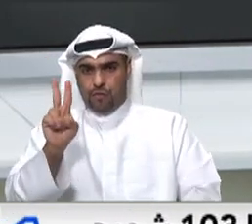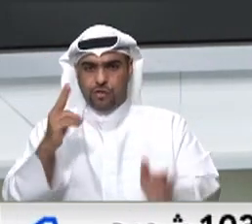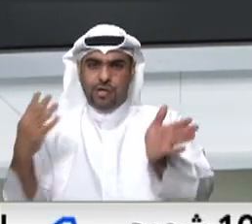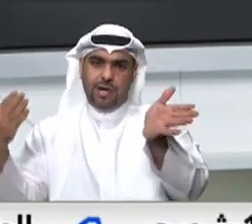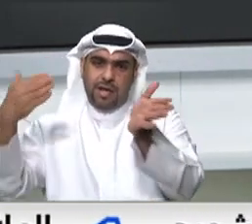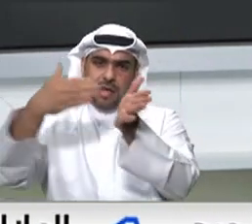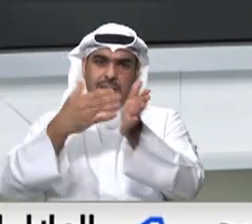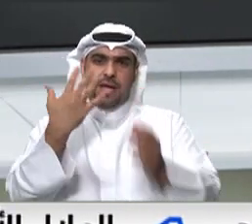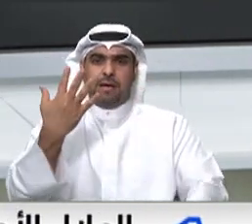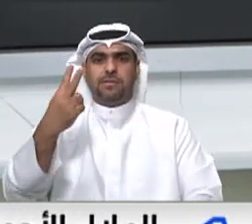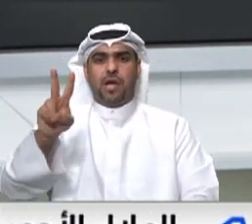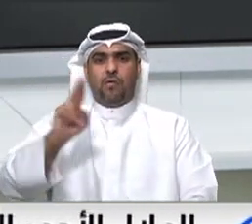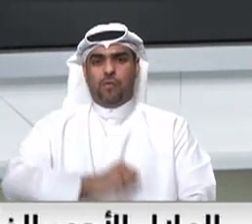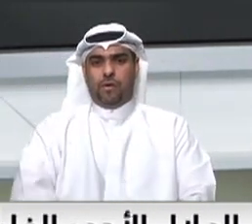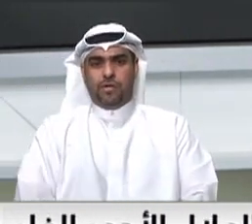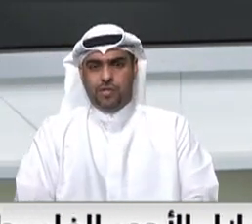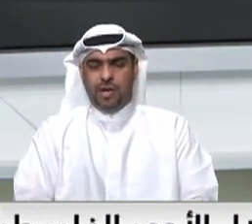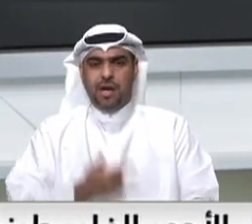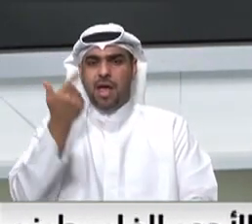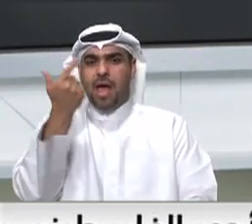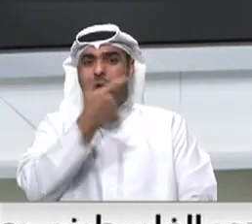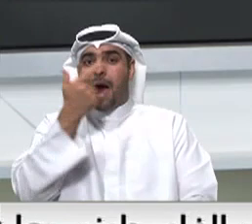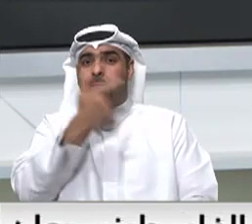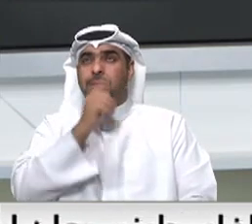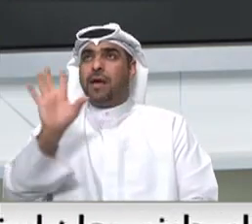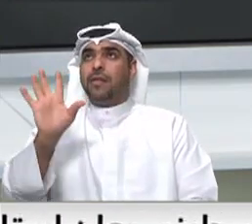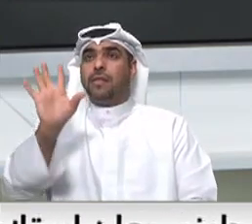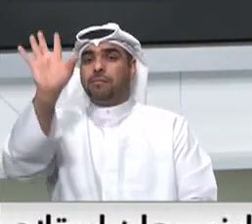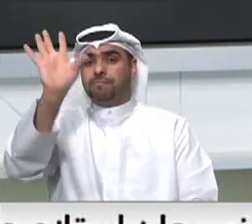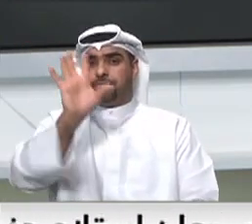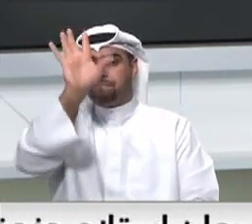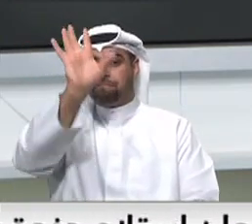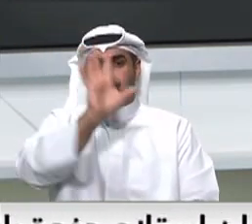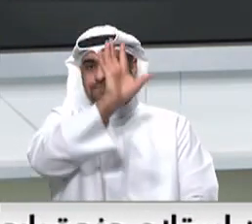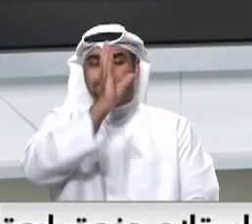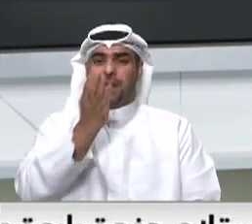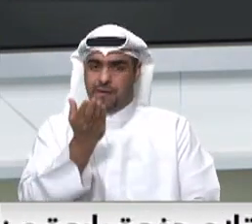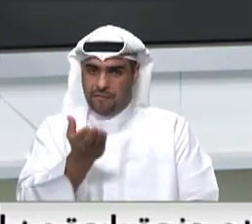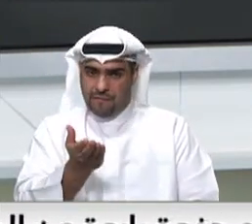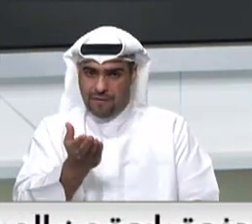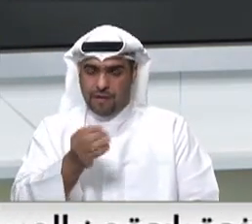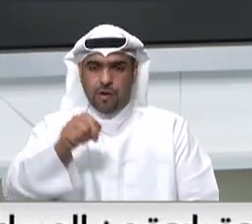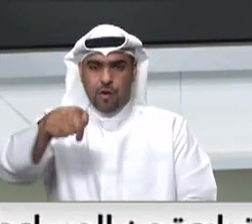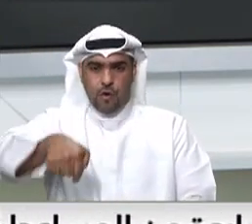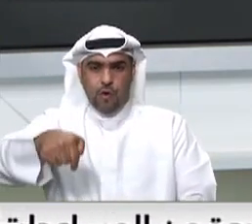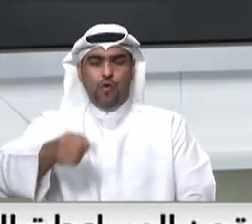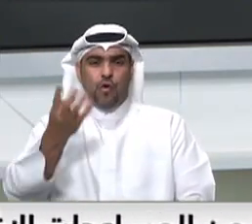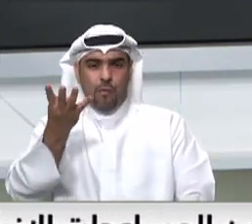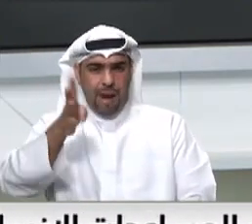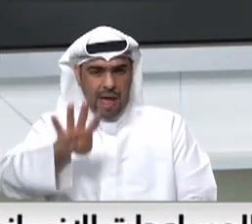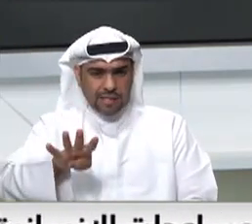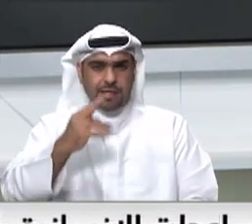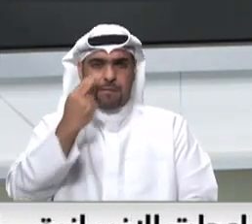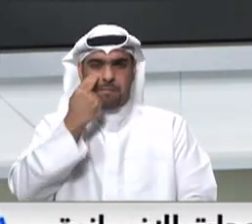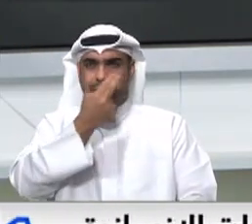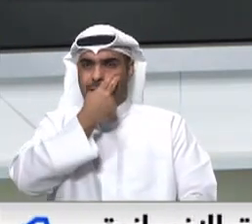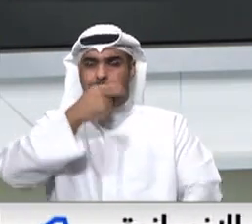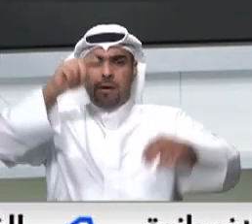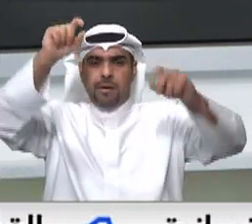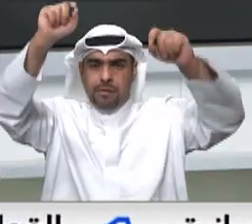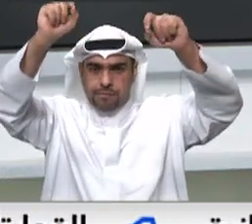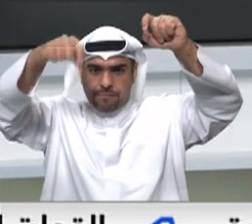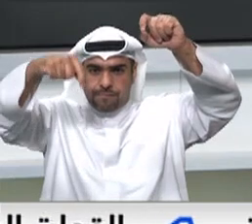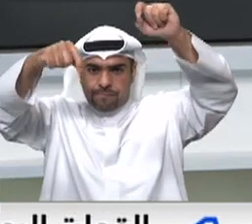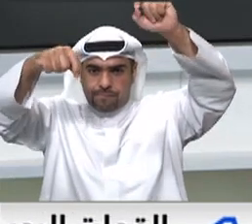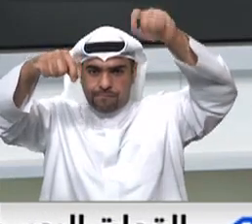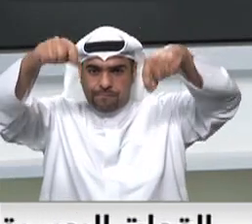البريه ايضا اجواء قائمه الى غائمه جزئيا مع استمرار فرص الامطار المتفرقه اللي قد تكون رعديه على بعض المناطق